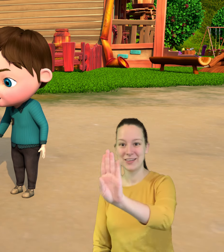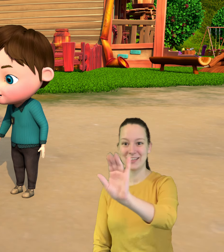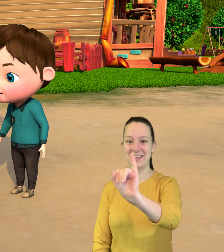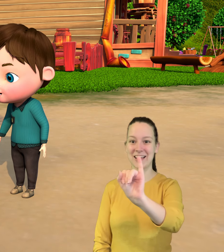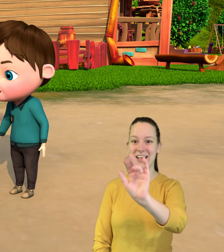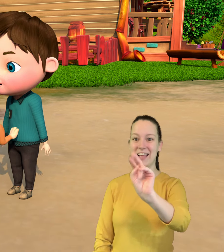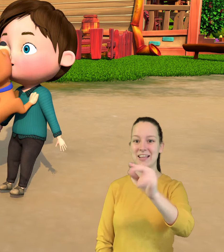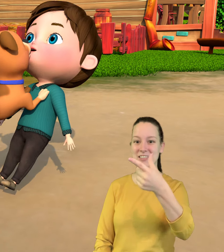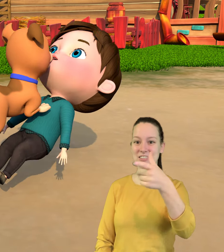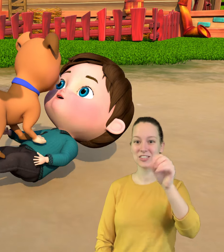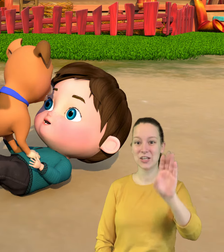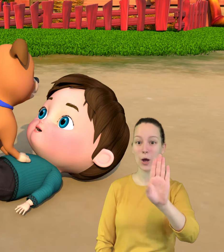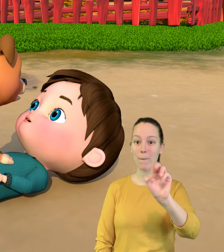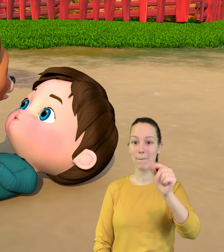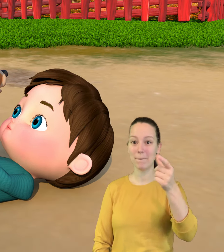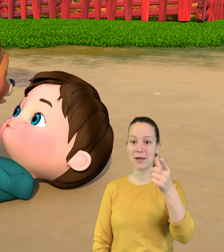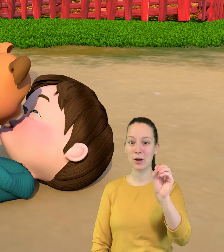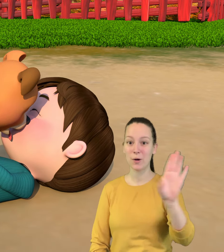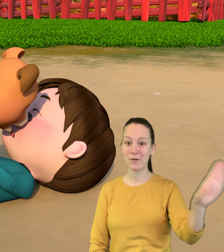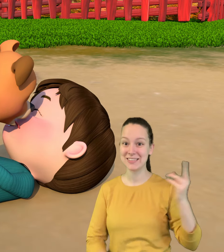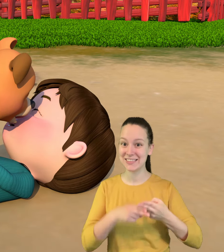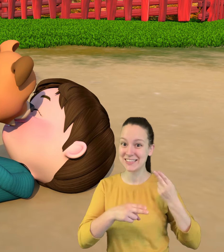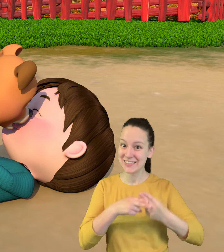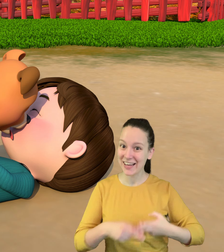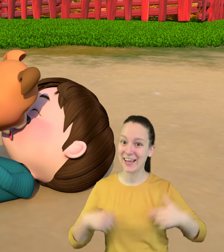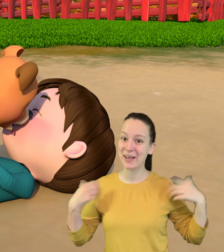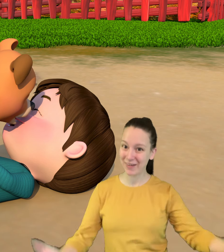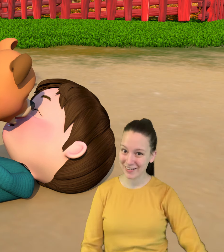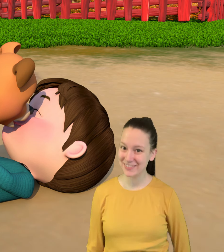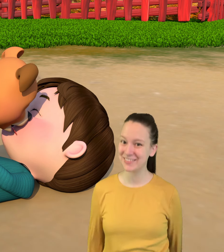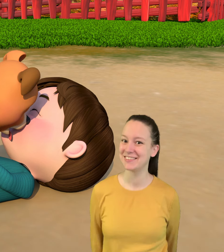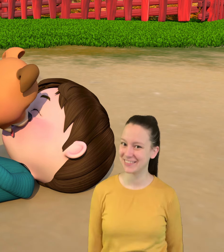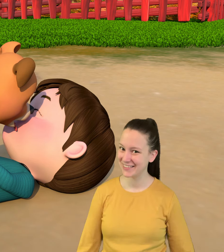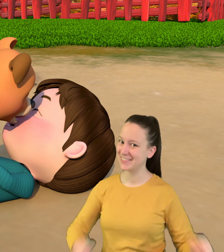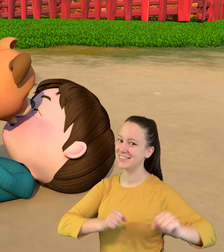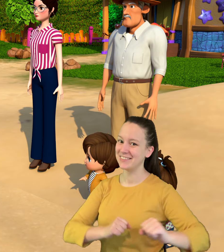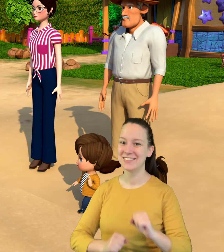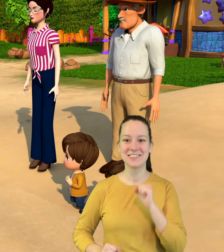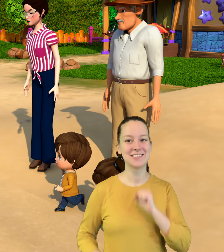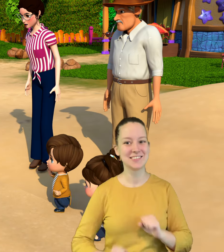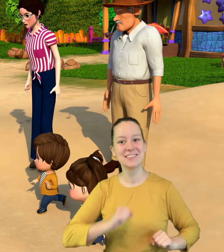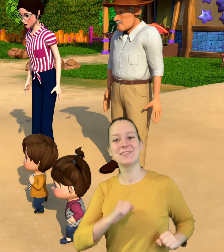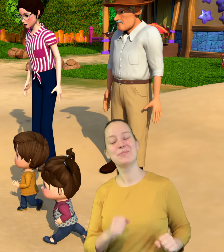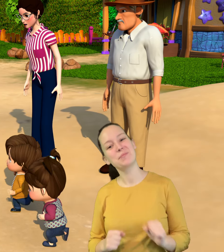NGBNGO名前はビンゴ